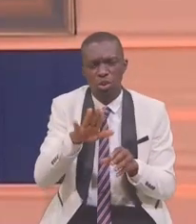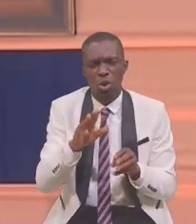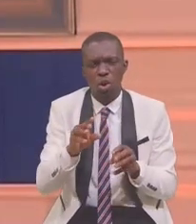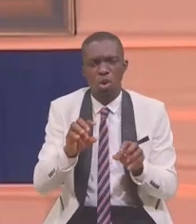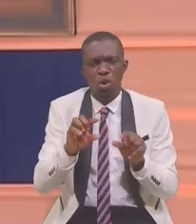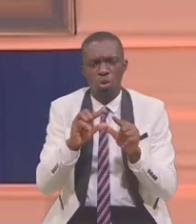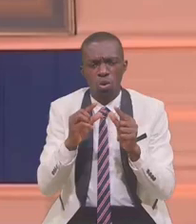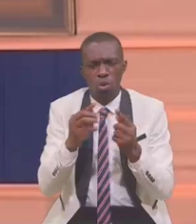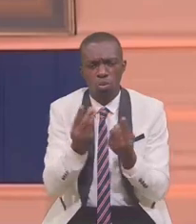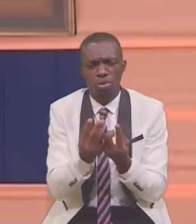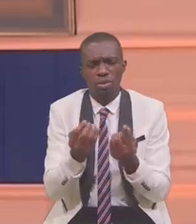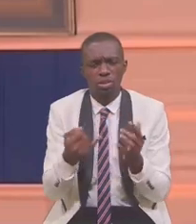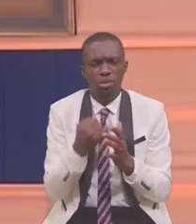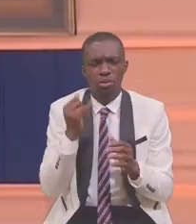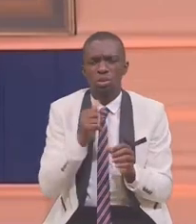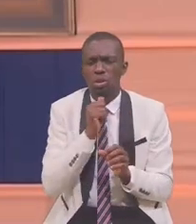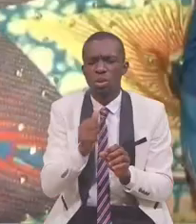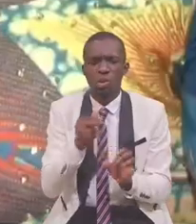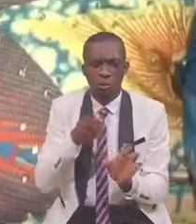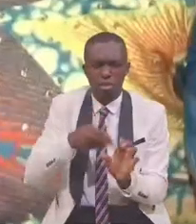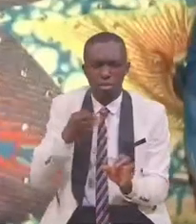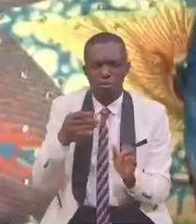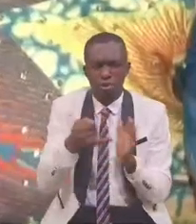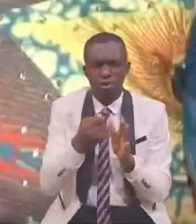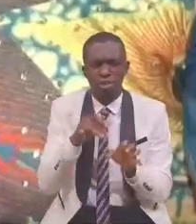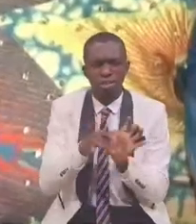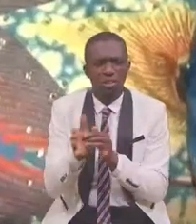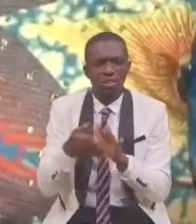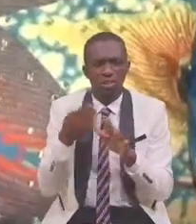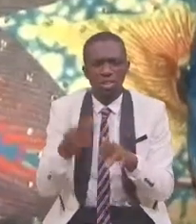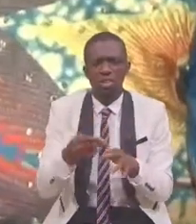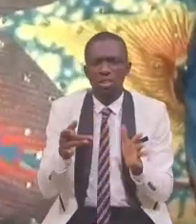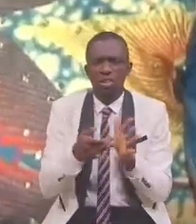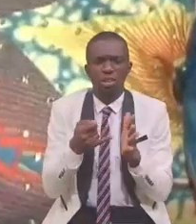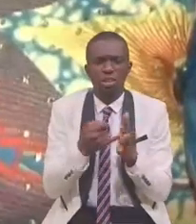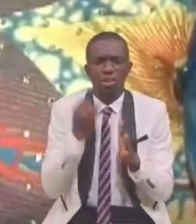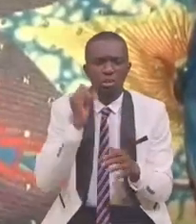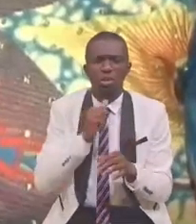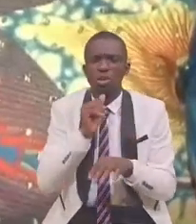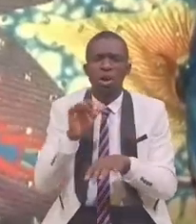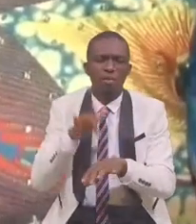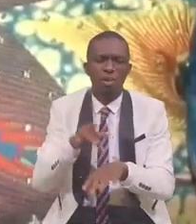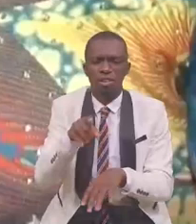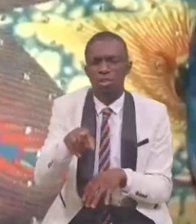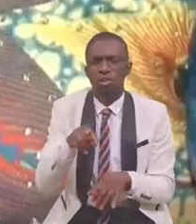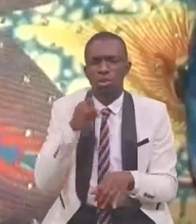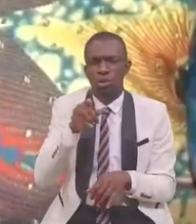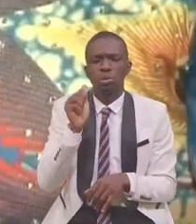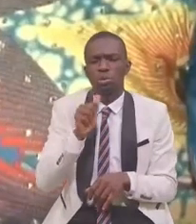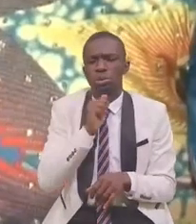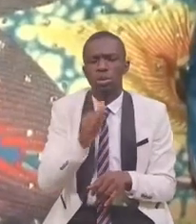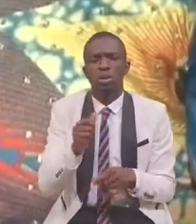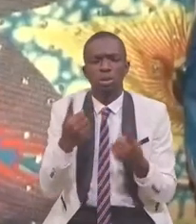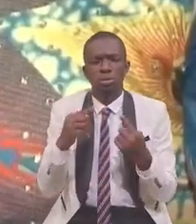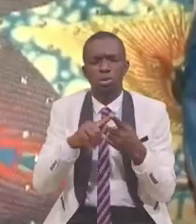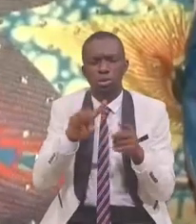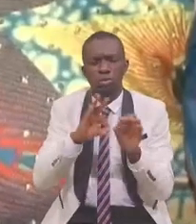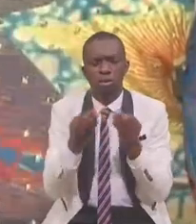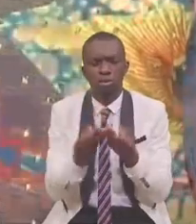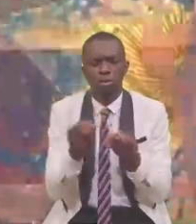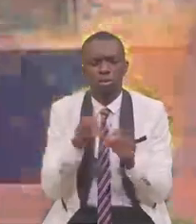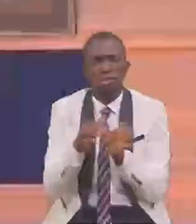part. Cela ne va pas vous affecter. Cela ne va pas rentrer dans votre famille. Qui s'est donné lui-même pour nos péchés,